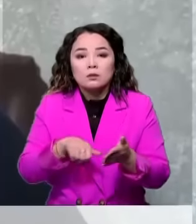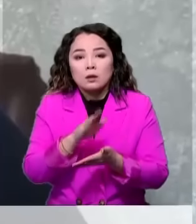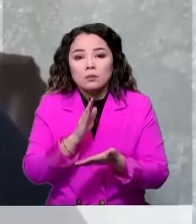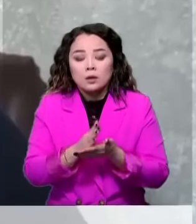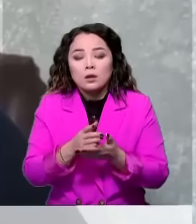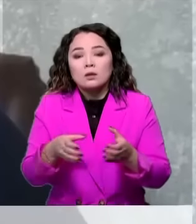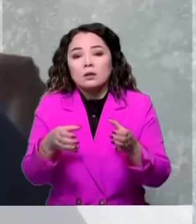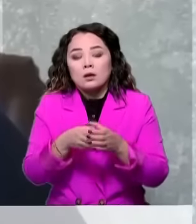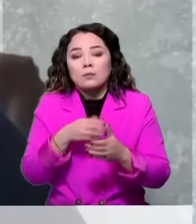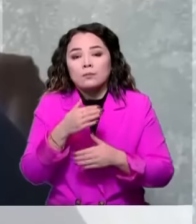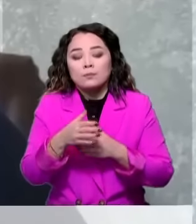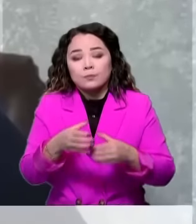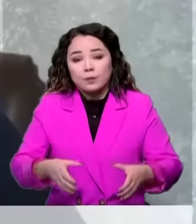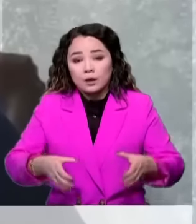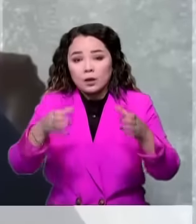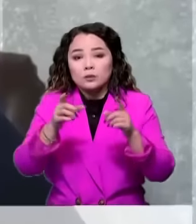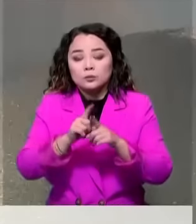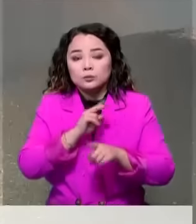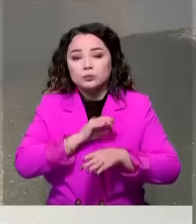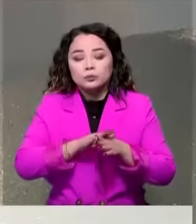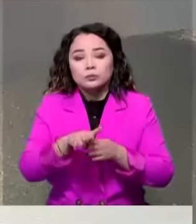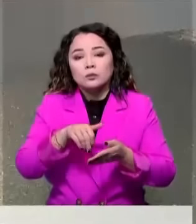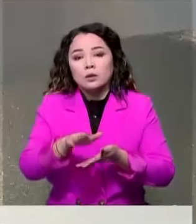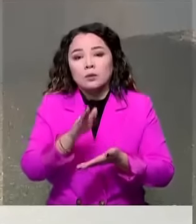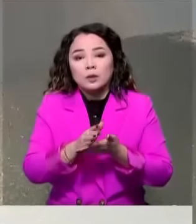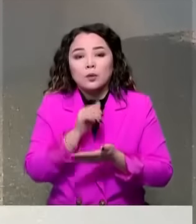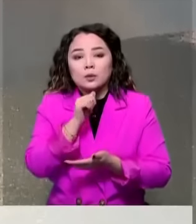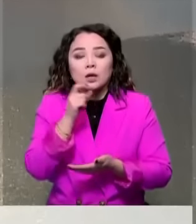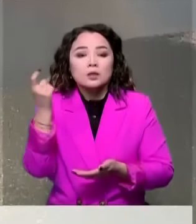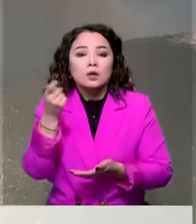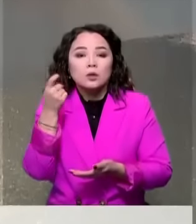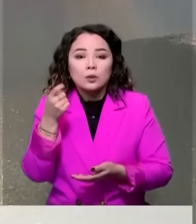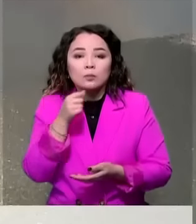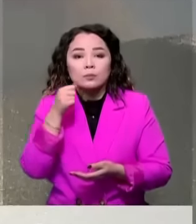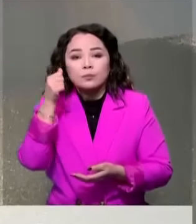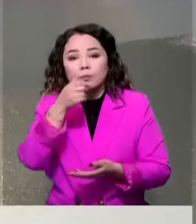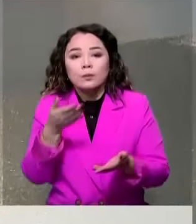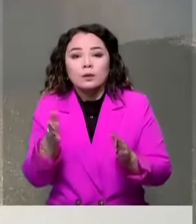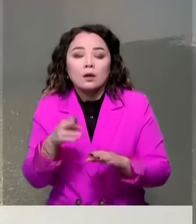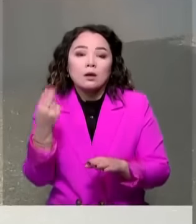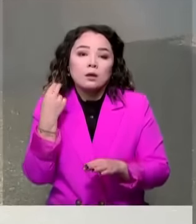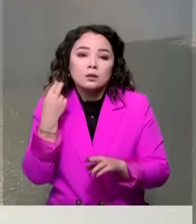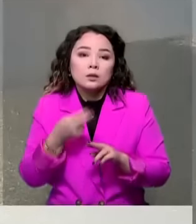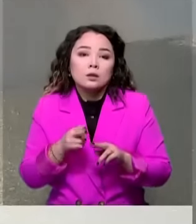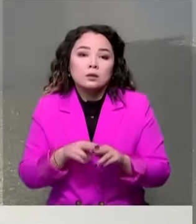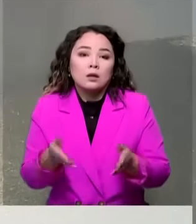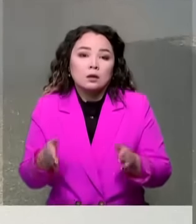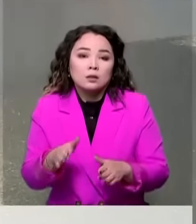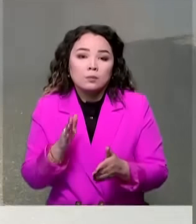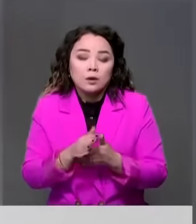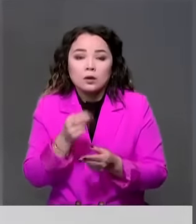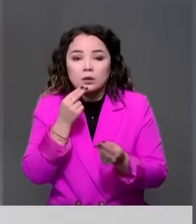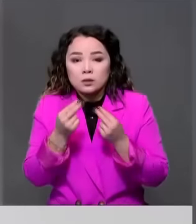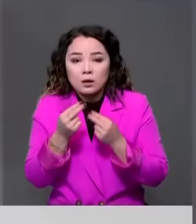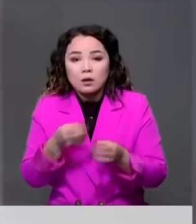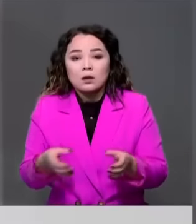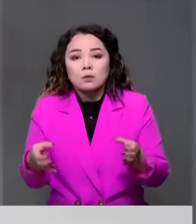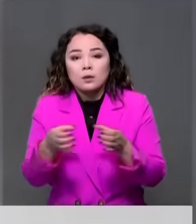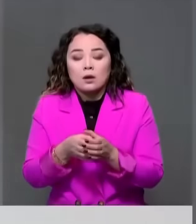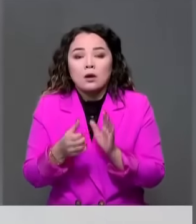вообще корпорациямен жұмыс істегісі келмейді. Қостанайлық шаруалар былтырдан қалған қарызы бар, биыл қалғаны бар азық-түлік